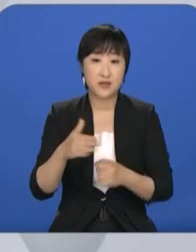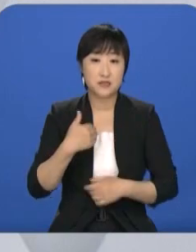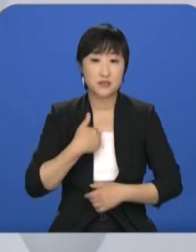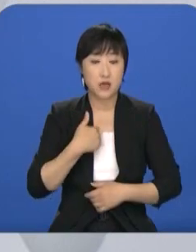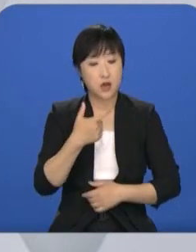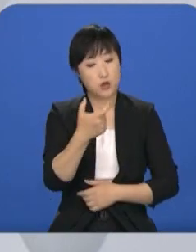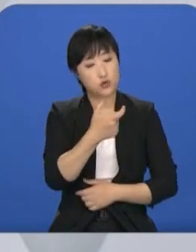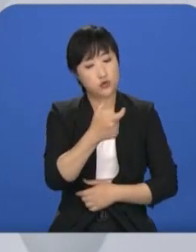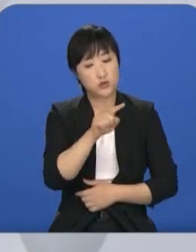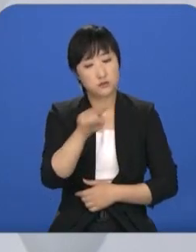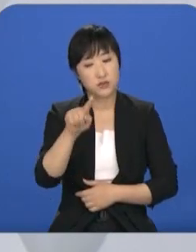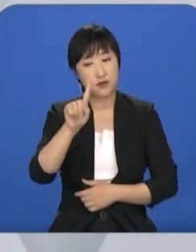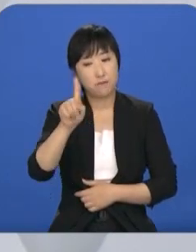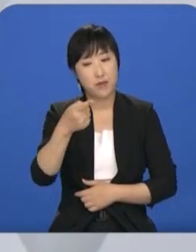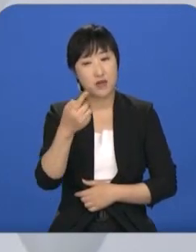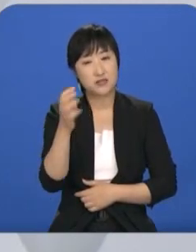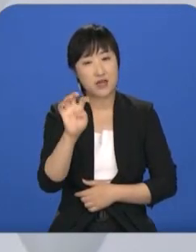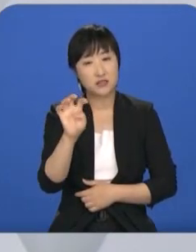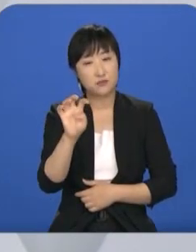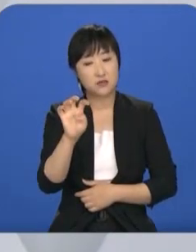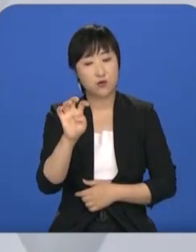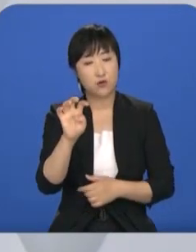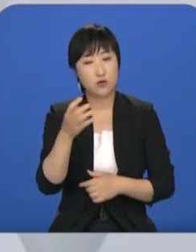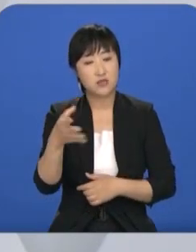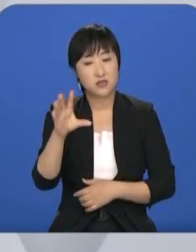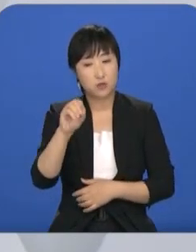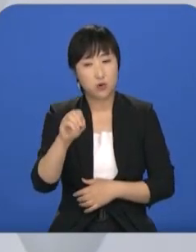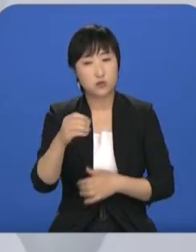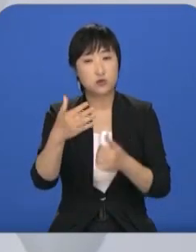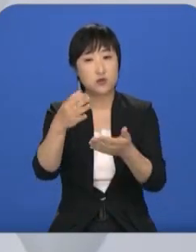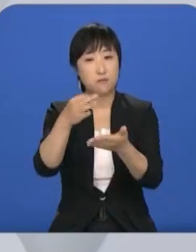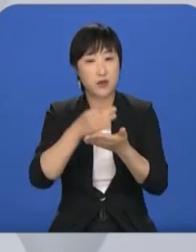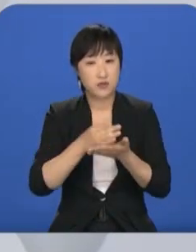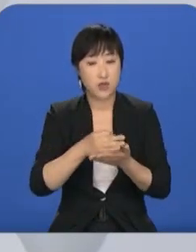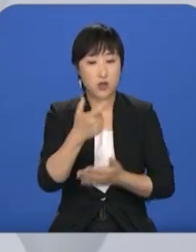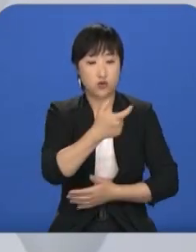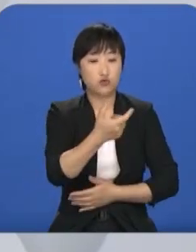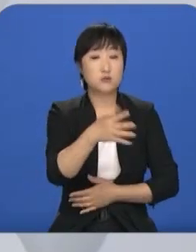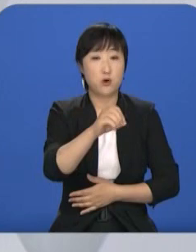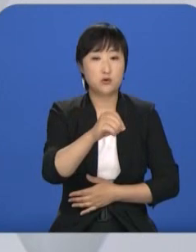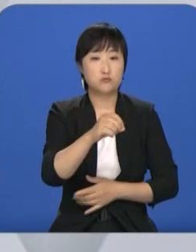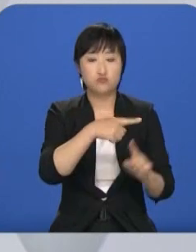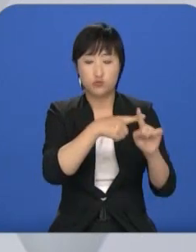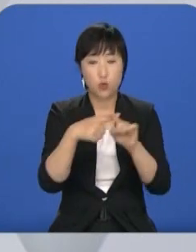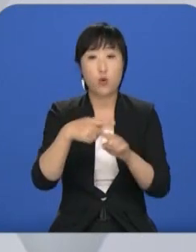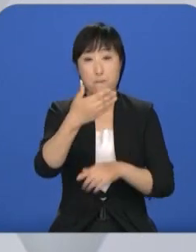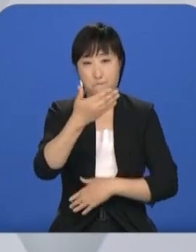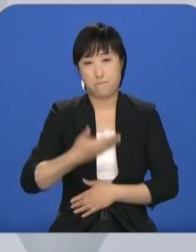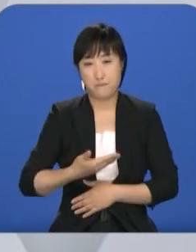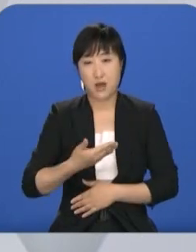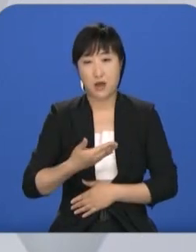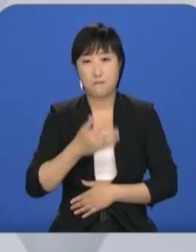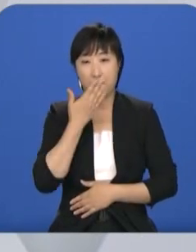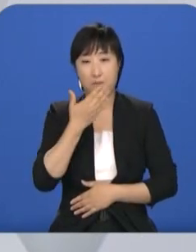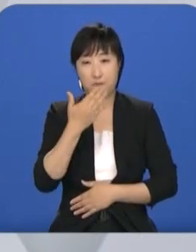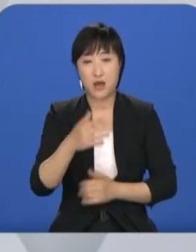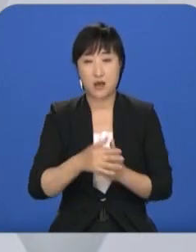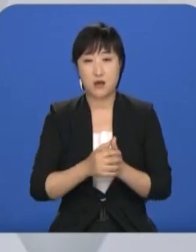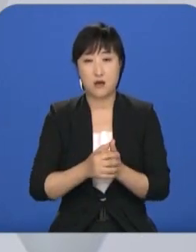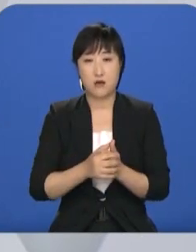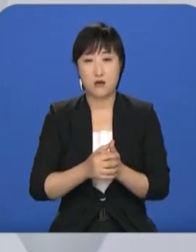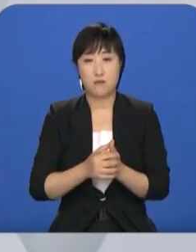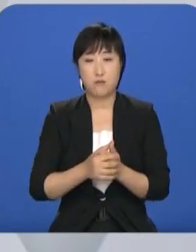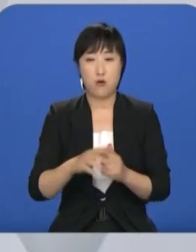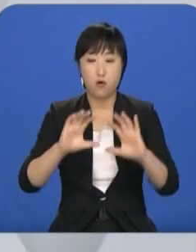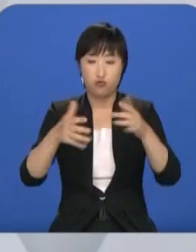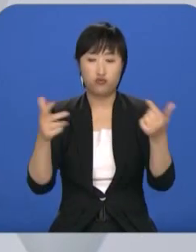제가 알기로는 60억에서 140억을 균분 지원을 하는데 60억은 무조건 지원을 받고 뭐 민주당 군수,